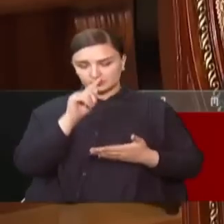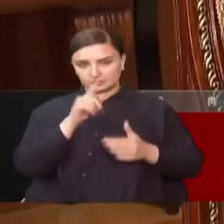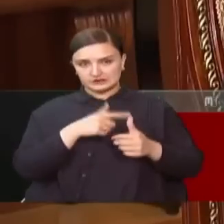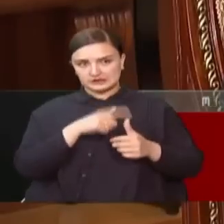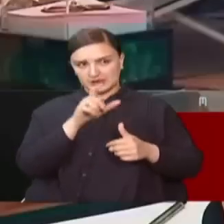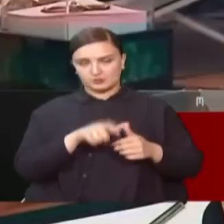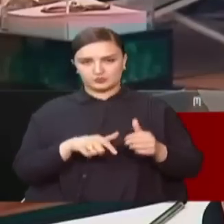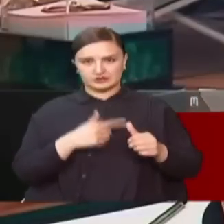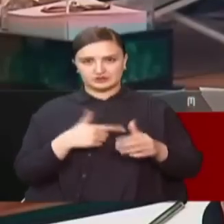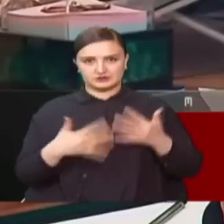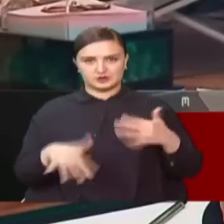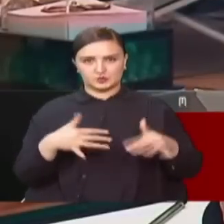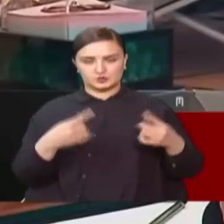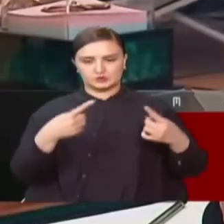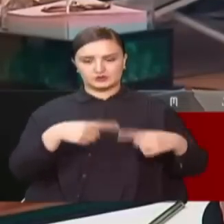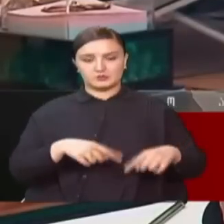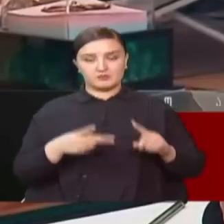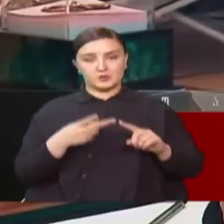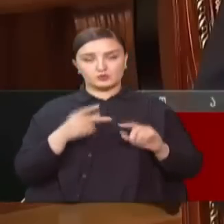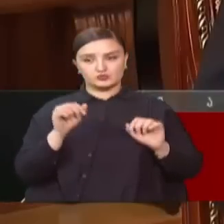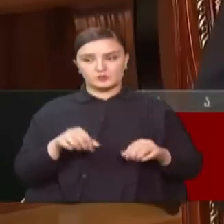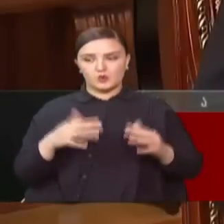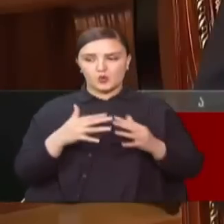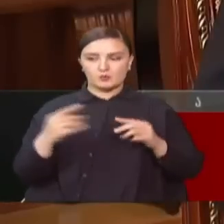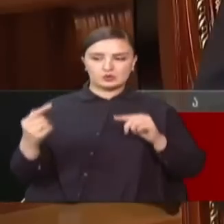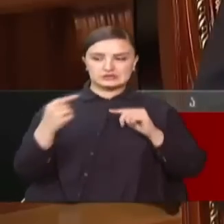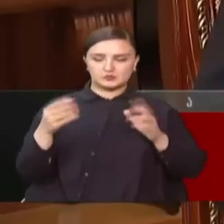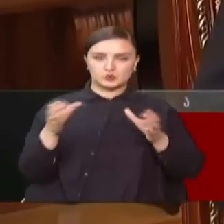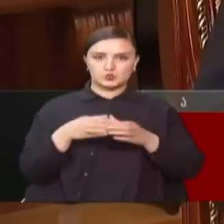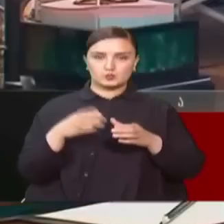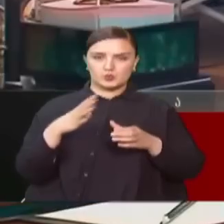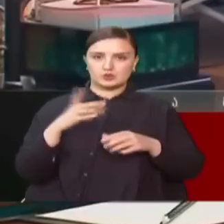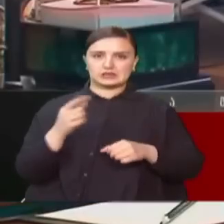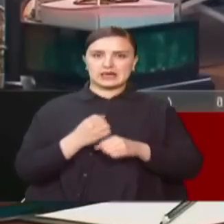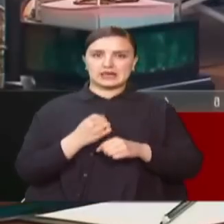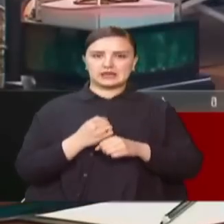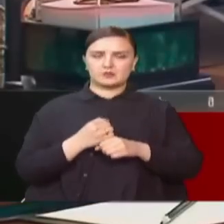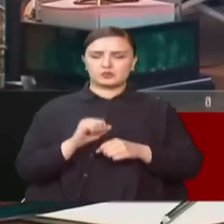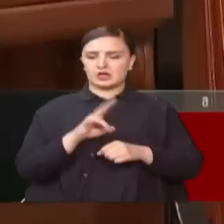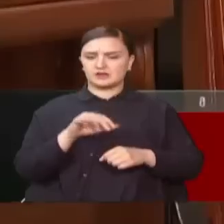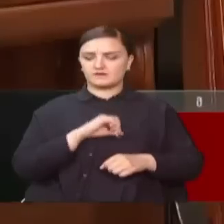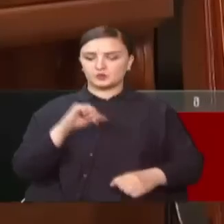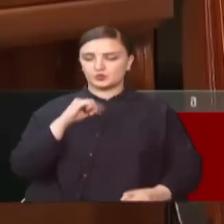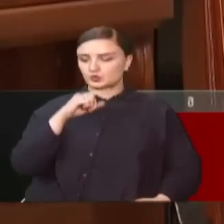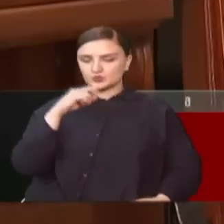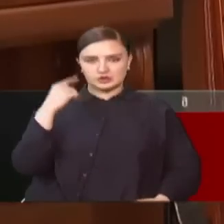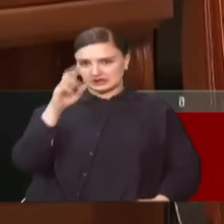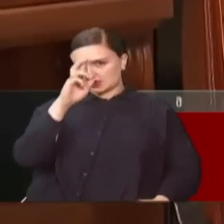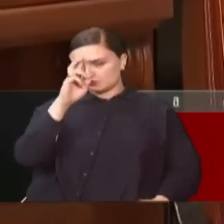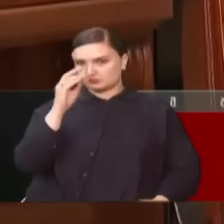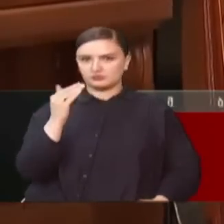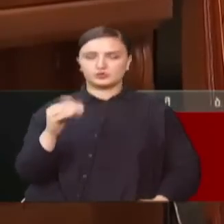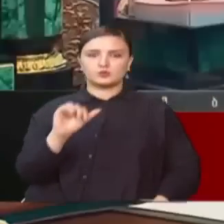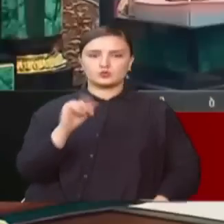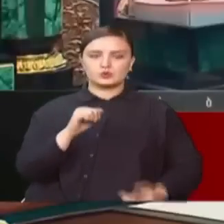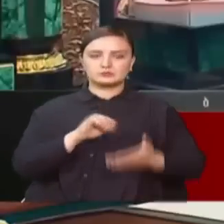რეპუტაციის შესუსტება. მეორე ვერსიით ეს შეიძლება ომის მოწინააღმდეგე ჯგუფების მიერ იყოს განხორციელებული. ან თავად რუსეთის ხელისუფლების მიერ,